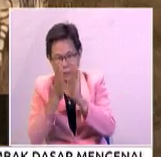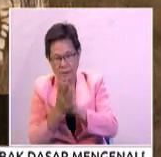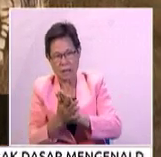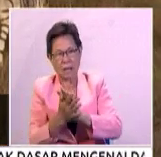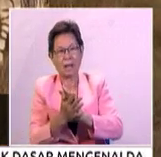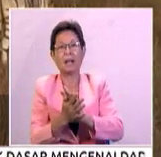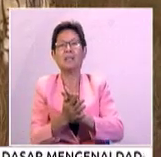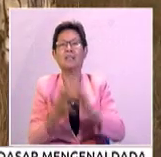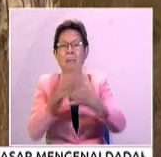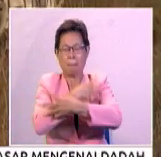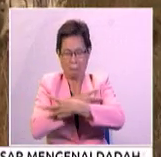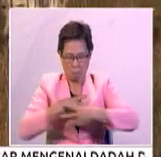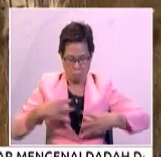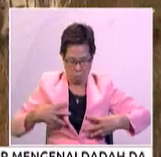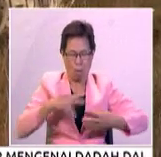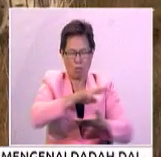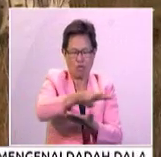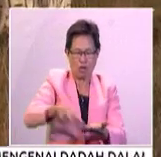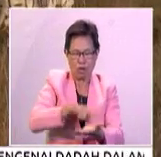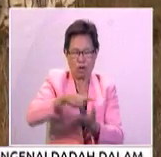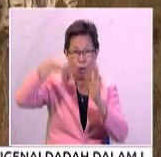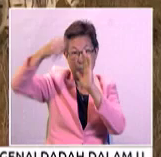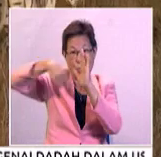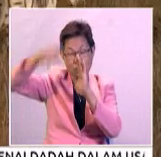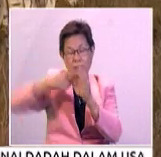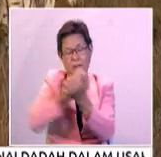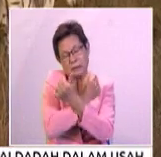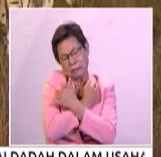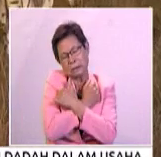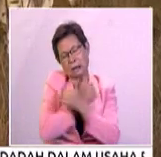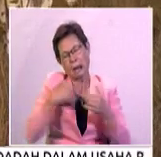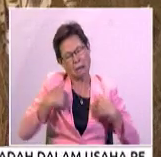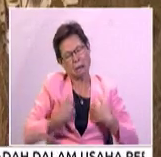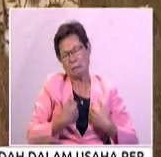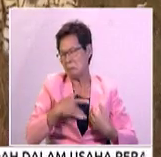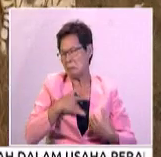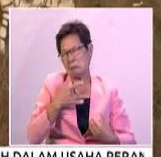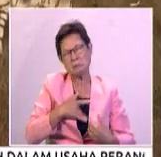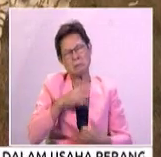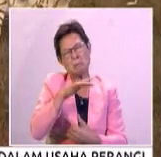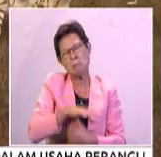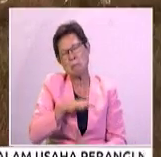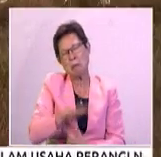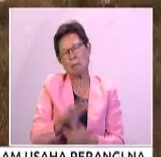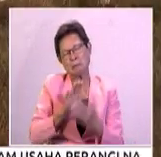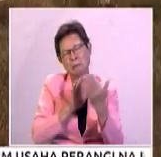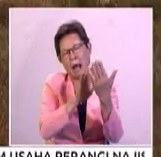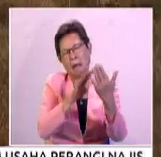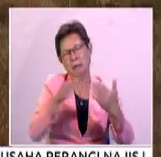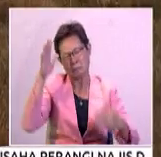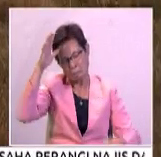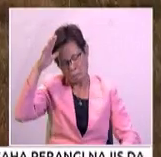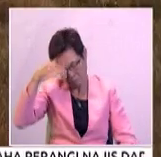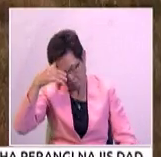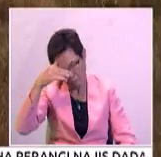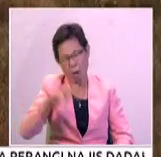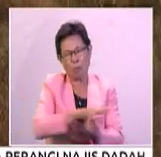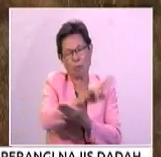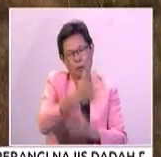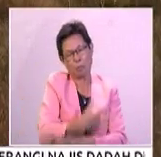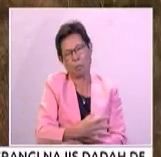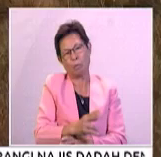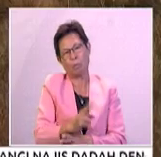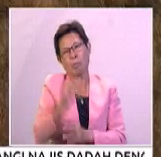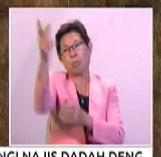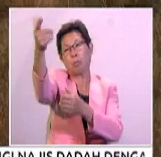kuda belang. Video dirakam oleh seorang pencinta haiwan yang merasakan ia satu penganiayaan terhadap haiwan terbabit. Video dimuat turun di